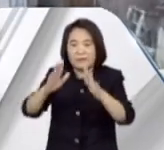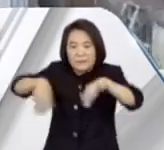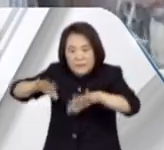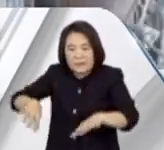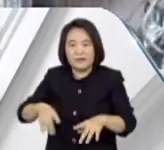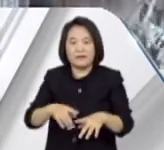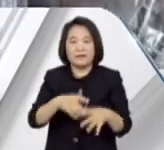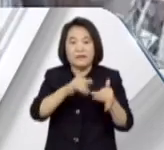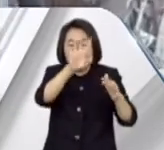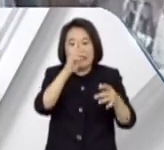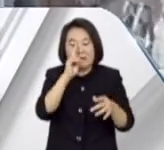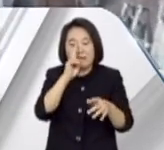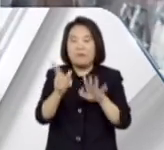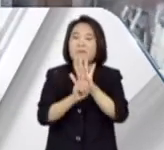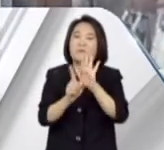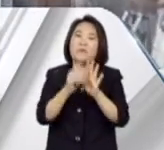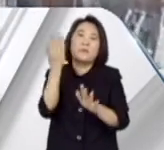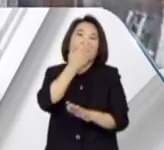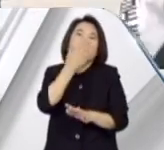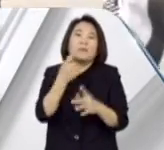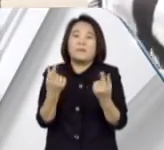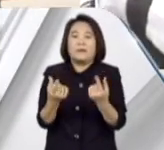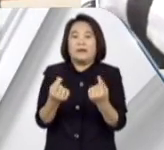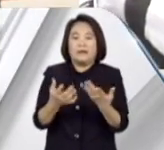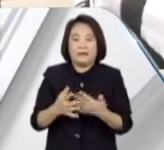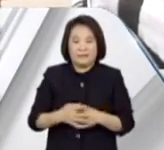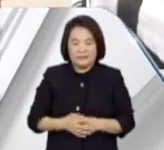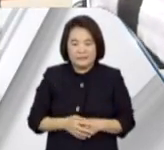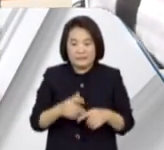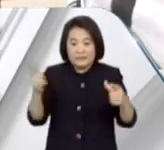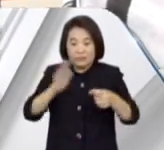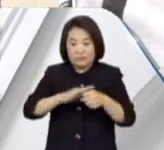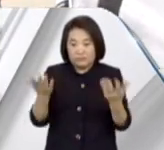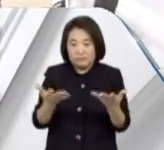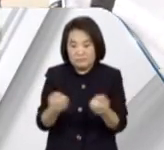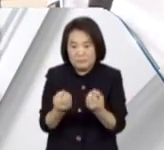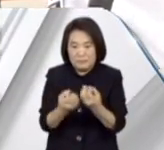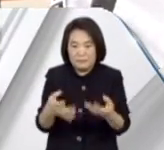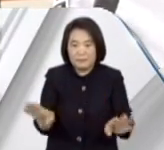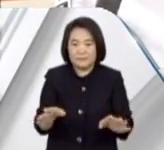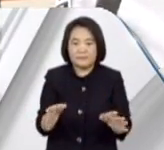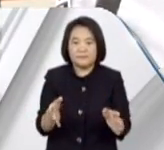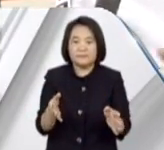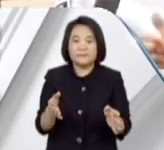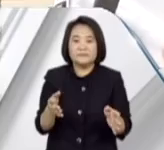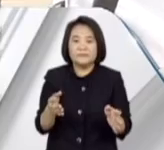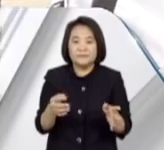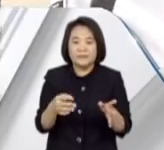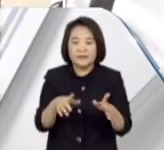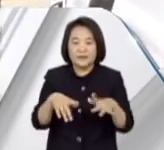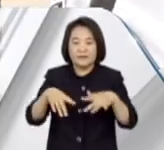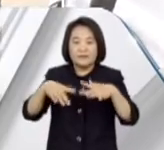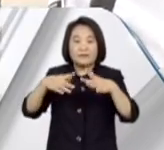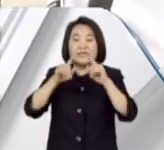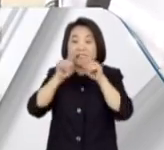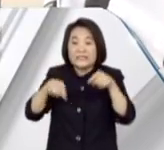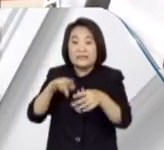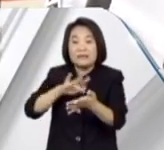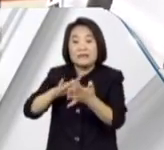准做一场行修养的夜戏剧表演。 大埔事件里面，张耀凡的老板